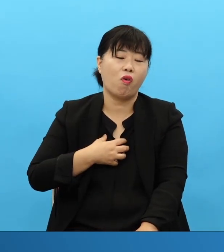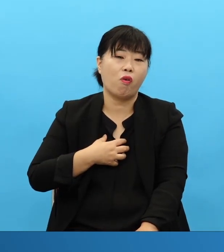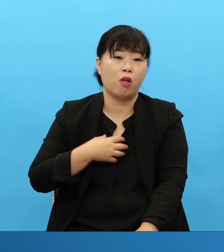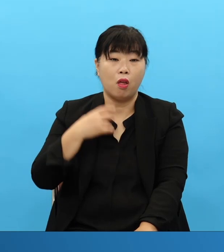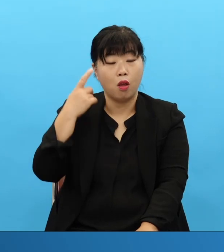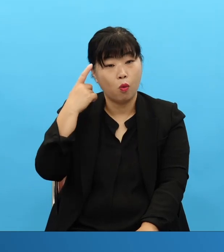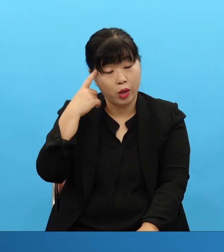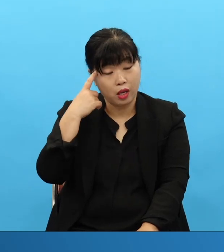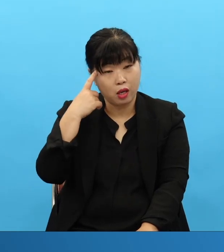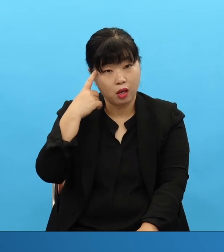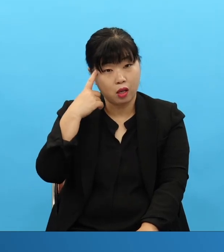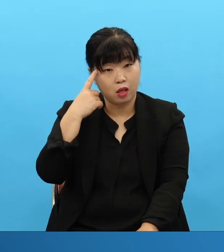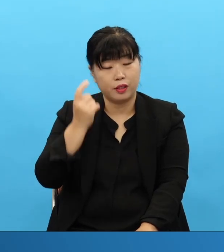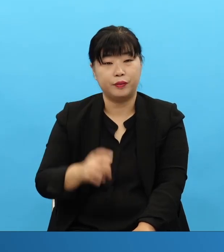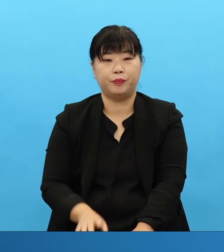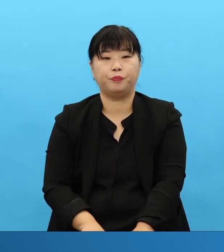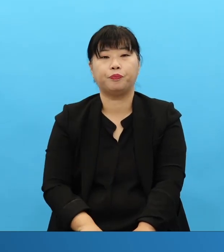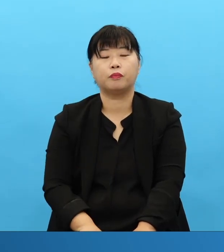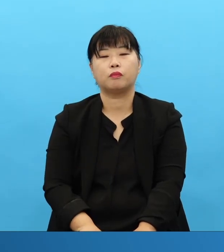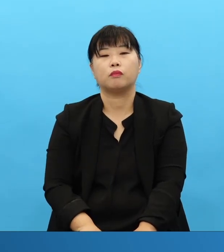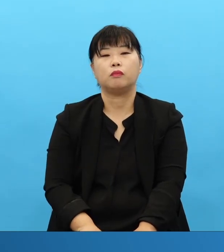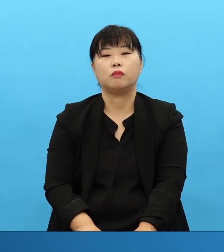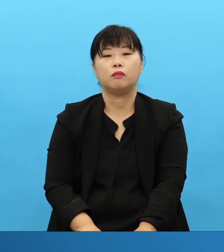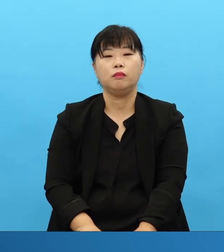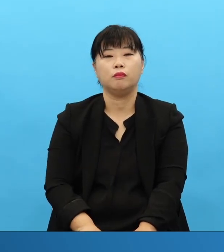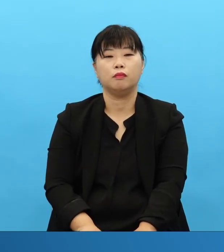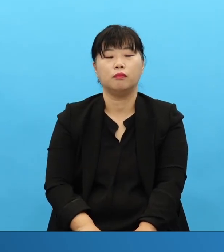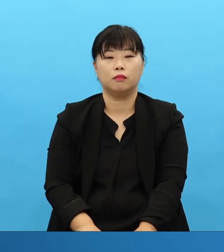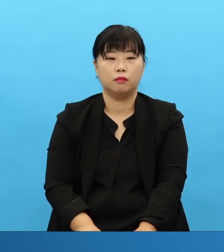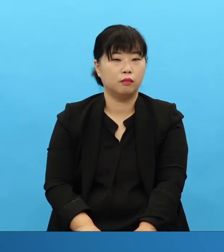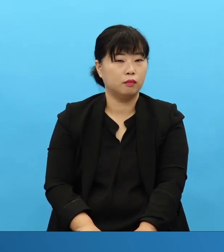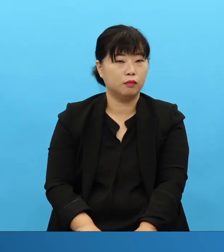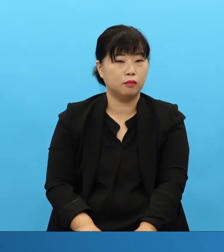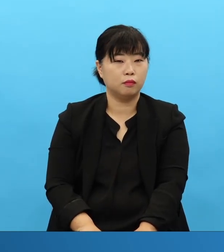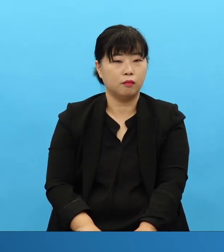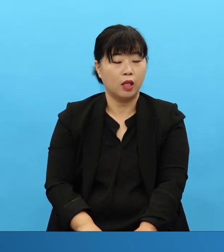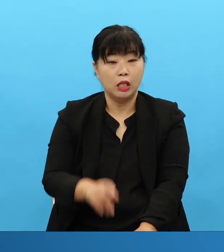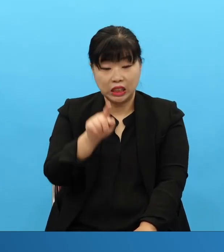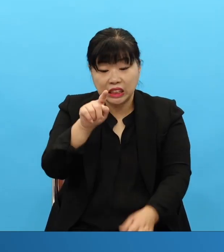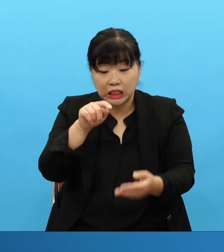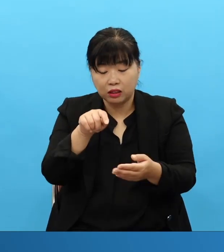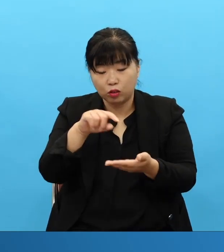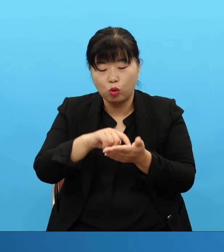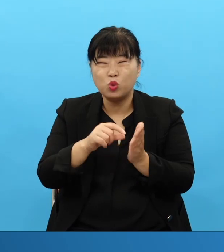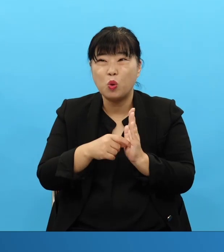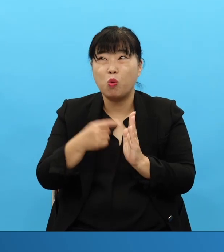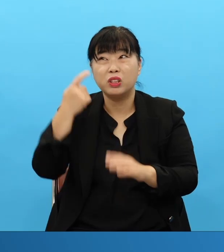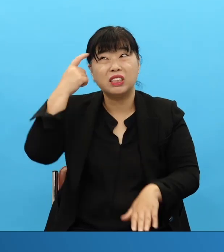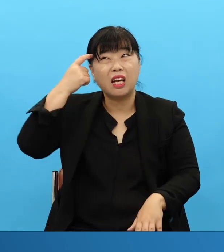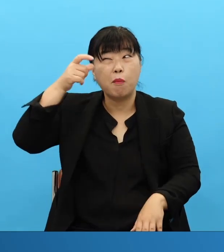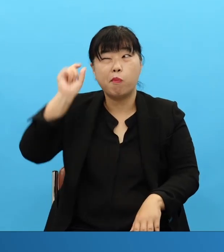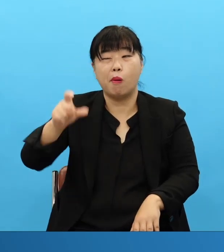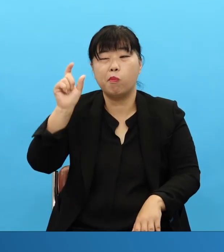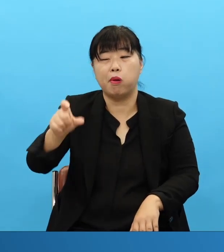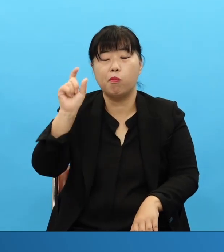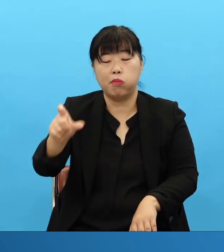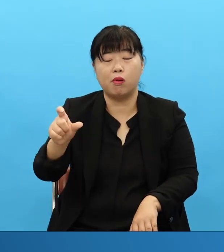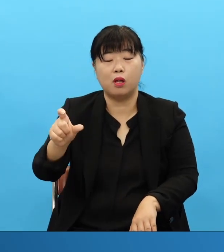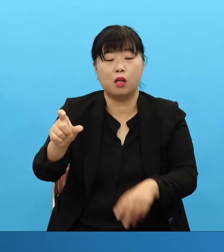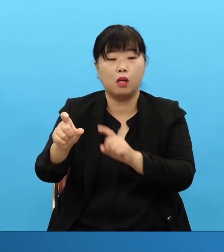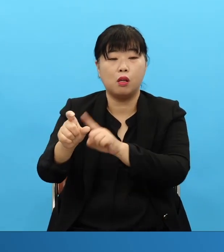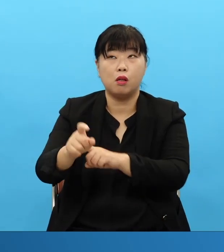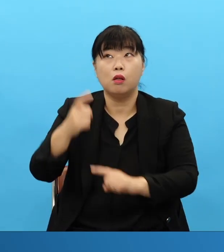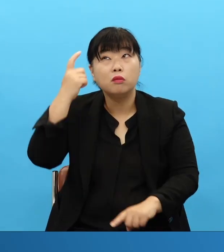time I'm really taken aback by that. 그만큼 우리가 생각을 바꾸지 않는 거예요. That's how much we have not changed. 왜냐하면 여러분에게 예비된